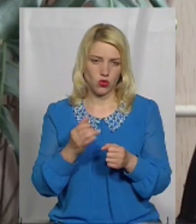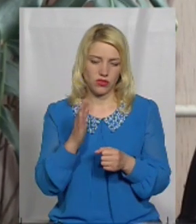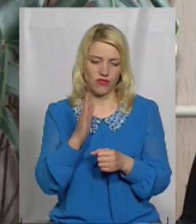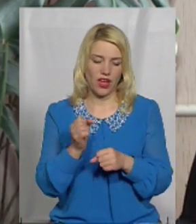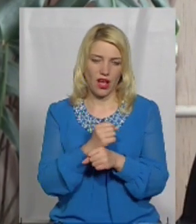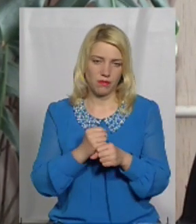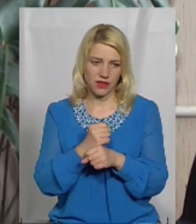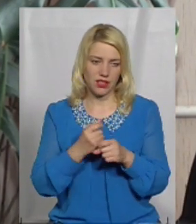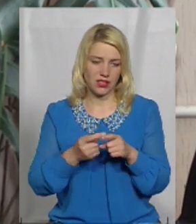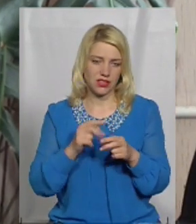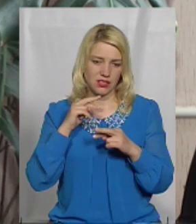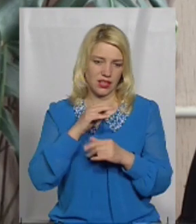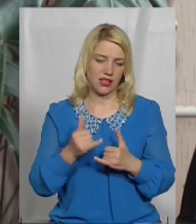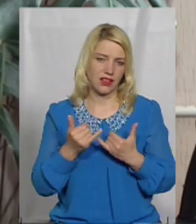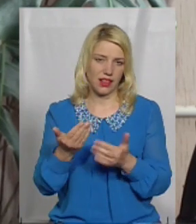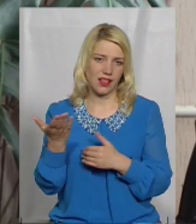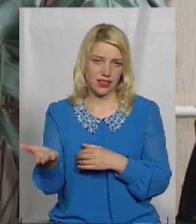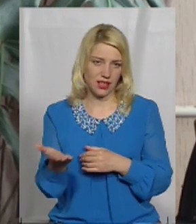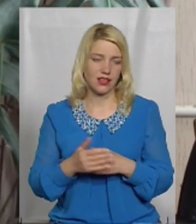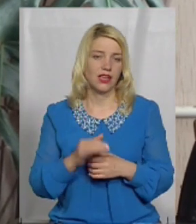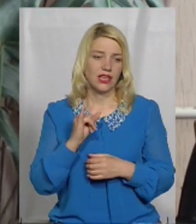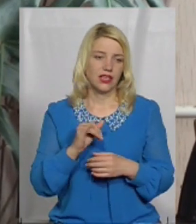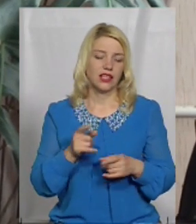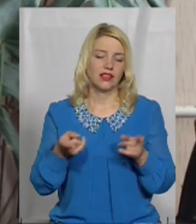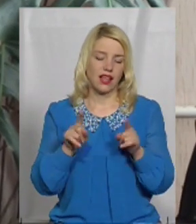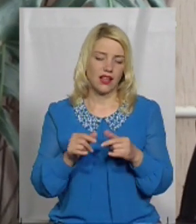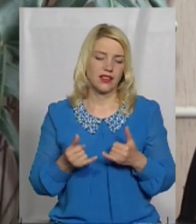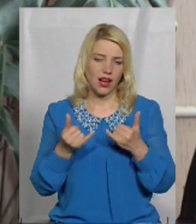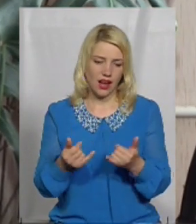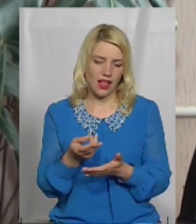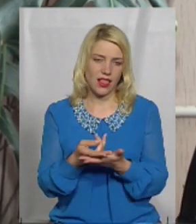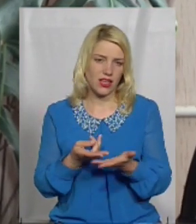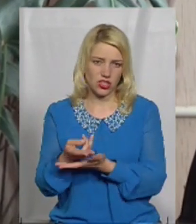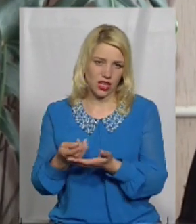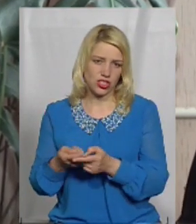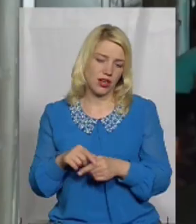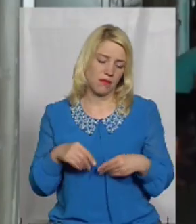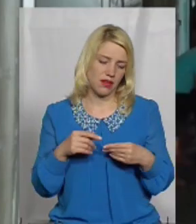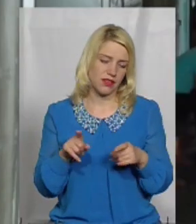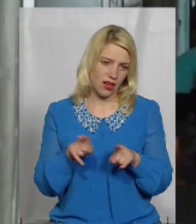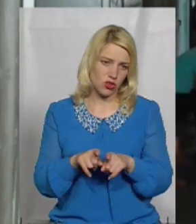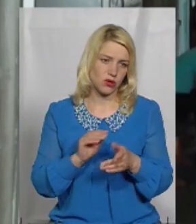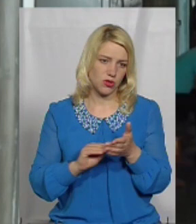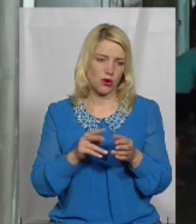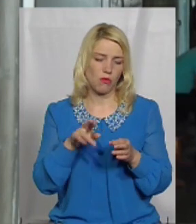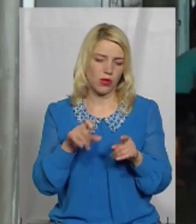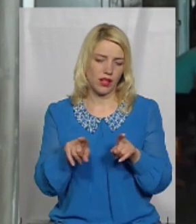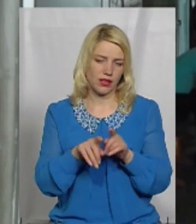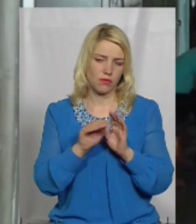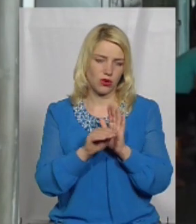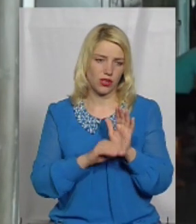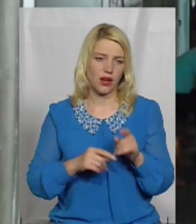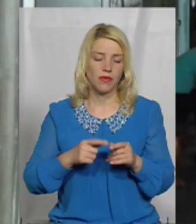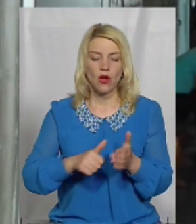ліки для них. Навіть для лежачих ми теж виписуємо по програму «Доступні ліки». Головний лікар ПМСД